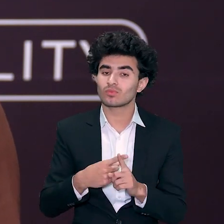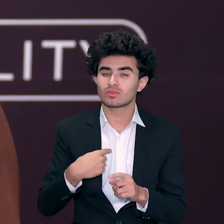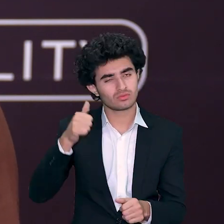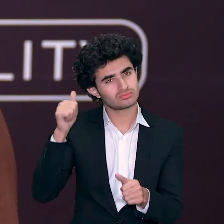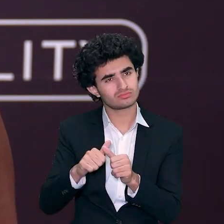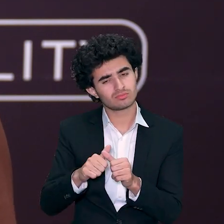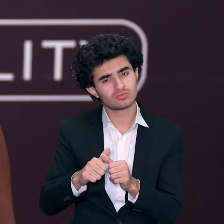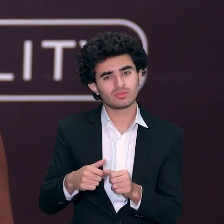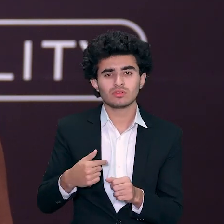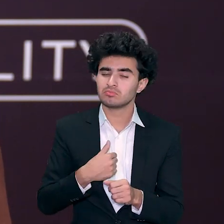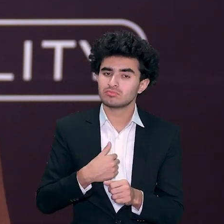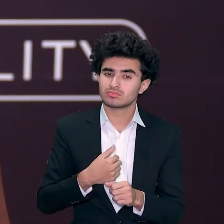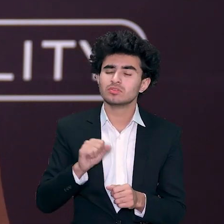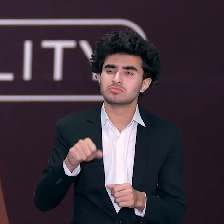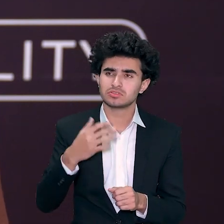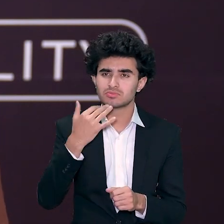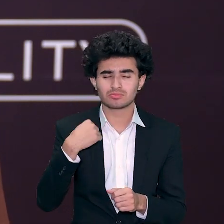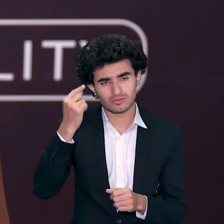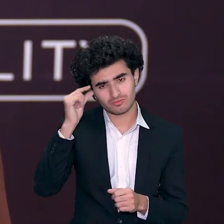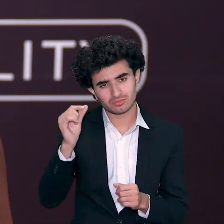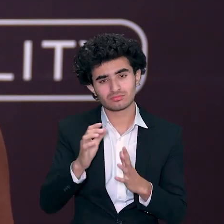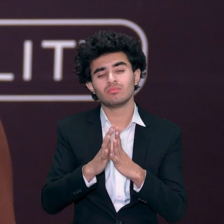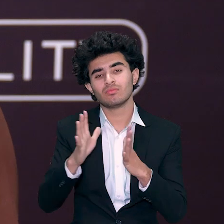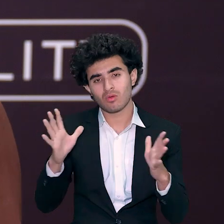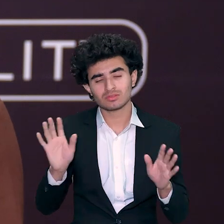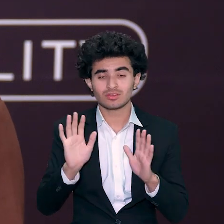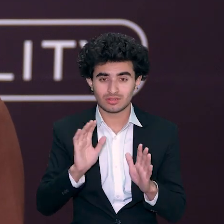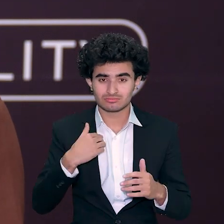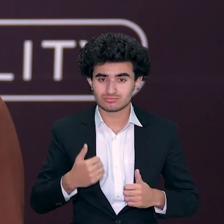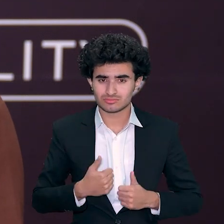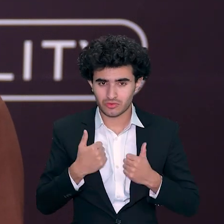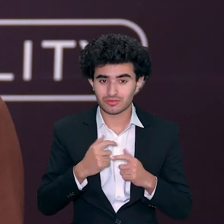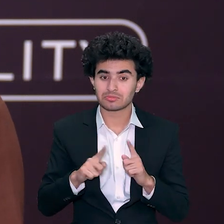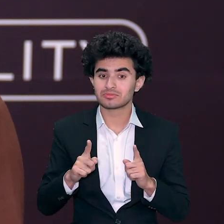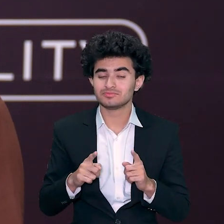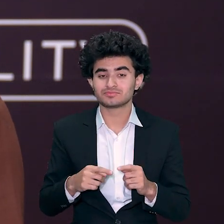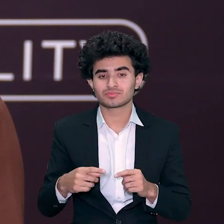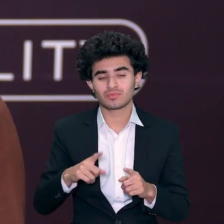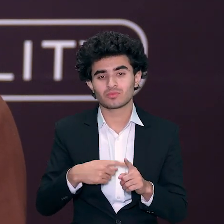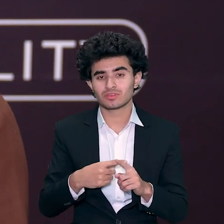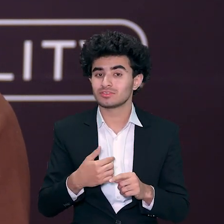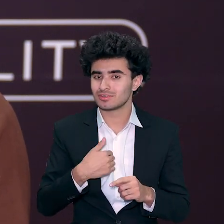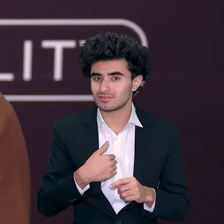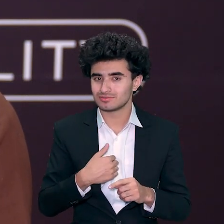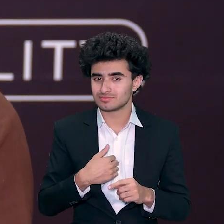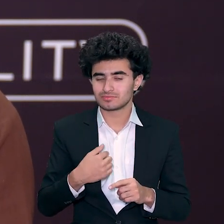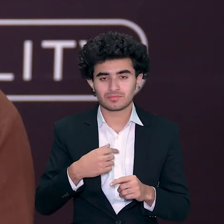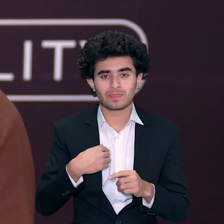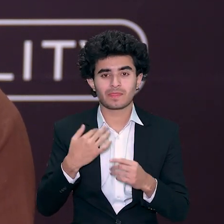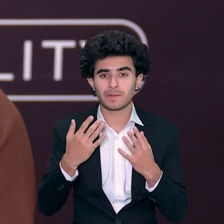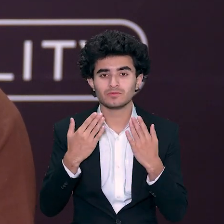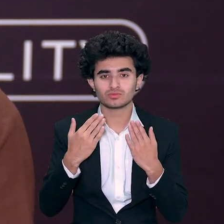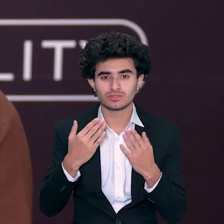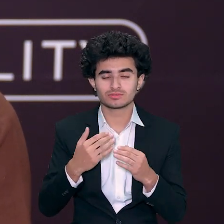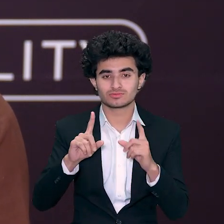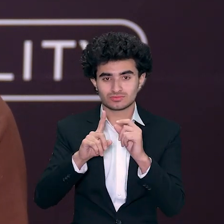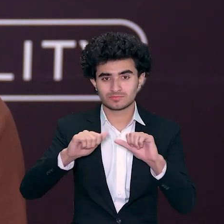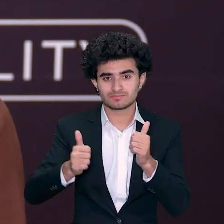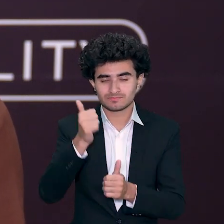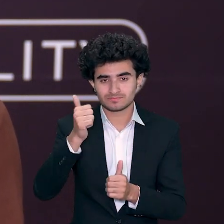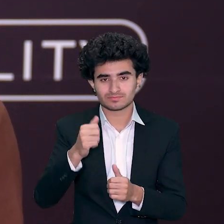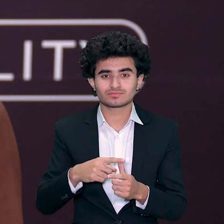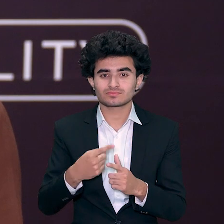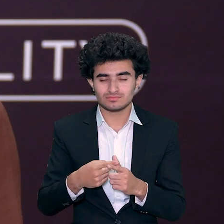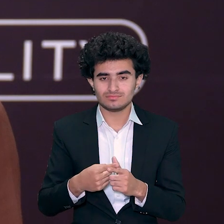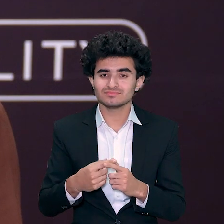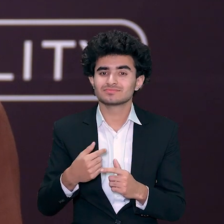میں نے جب میٹرک کی اس کے بعد میں نے جب وہ لینا تھا، سلیکٹ کرنا تھا کہ کون سے فیلڈ میں نے آنا ہے، تو میں